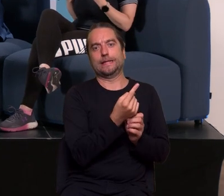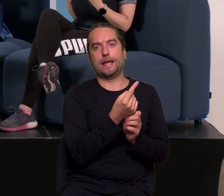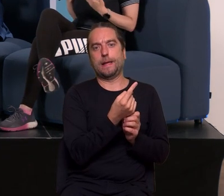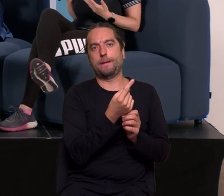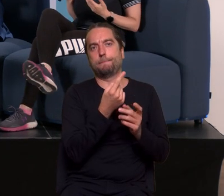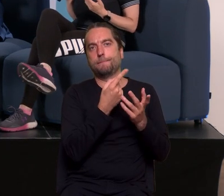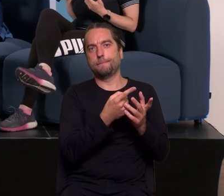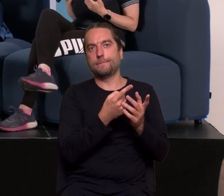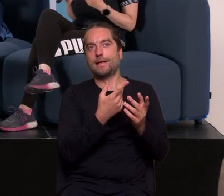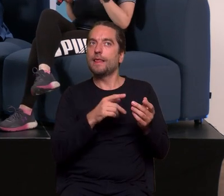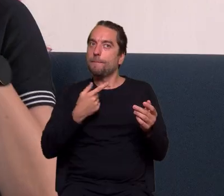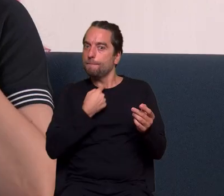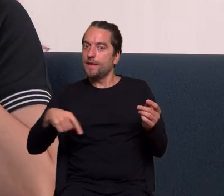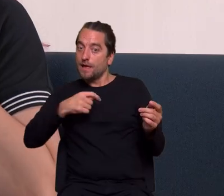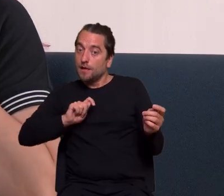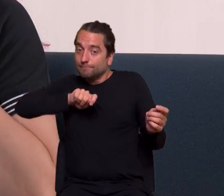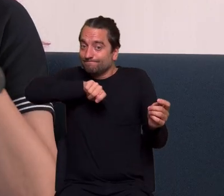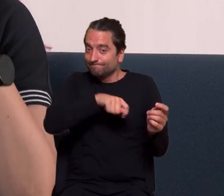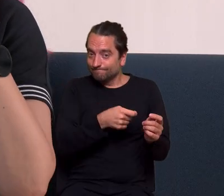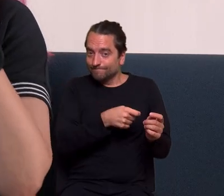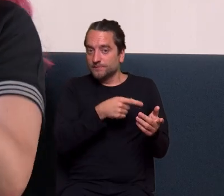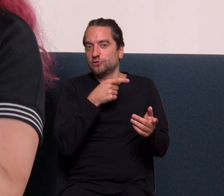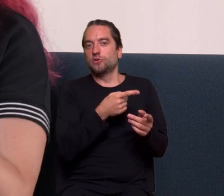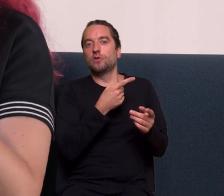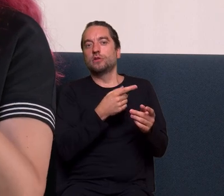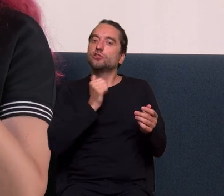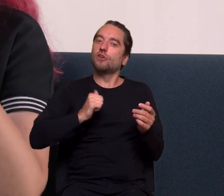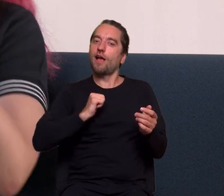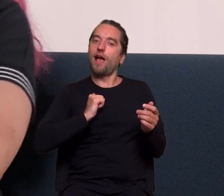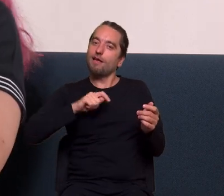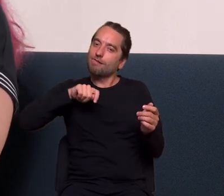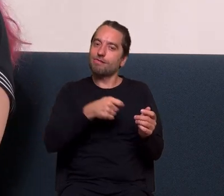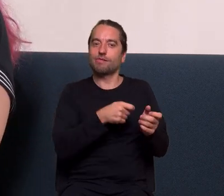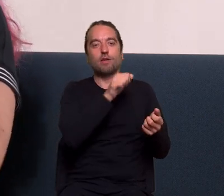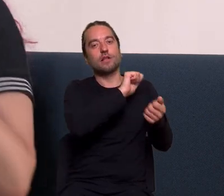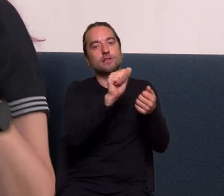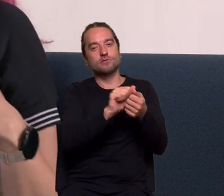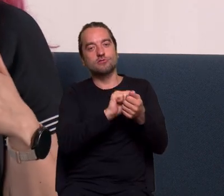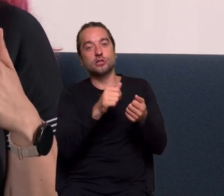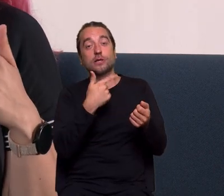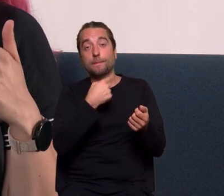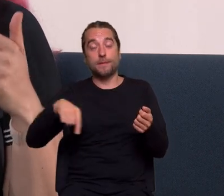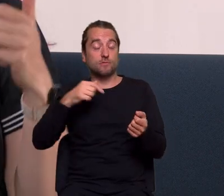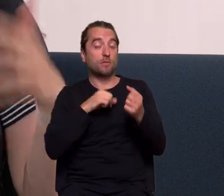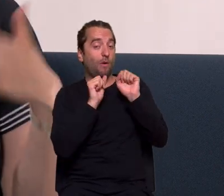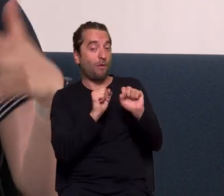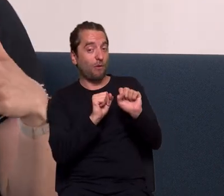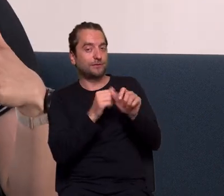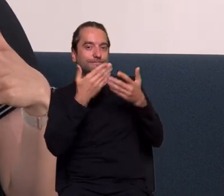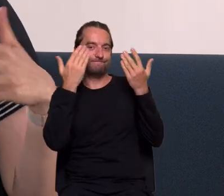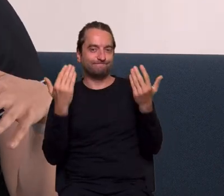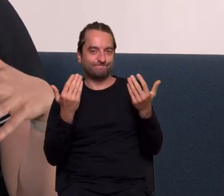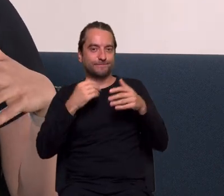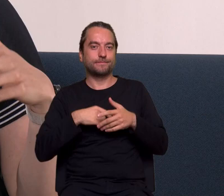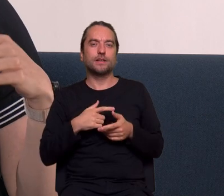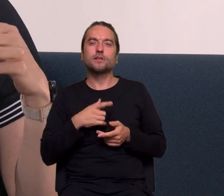i czy to tylko my narzucamy im pewne znaczenia i czy one tylko czekają na to zniszczenie i czy my możemy je przed tym zniszczeniem uchronić, czy nie. Nie wiem, czy znają